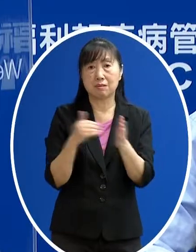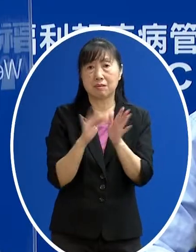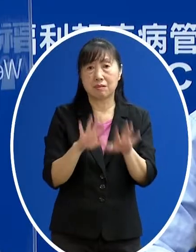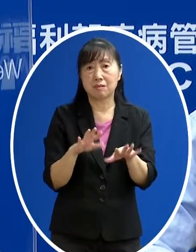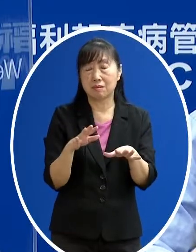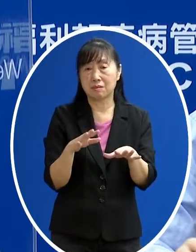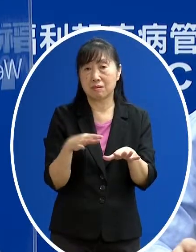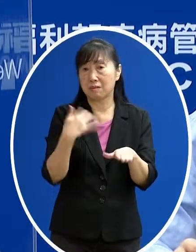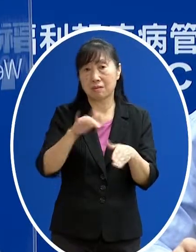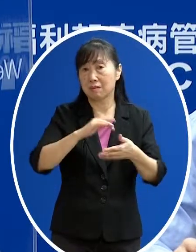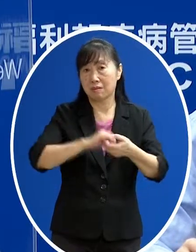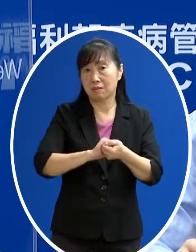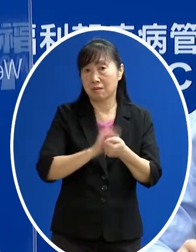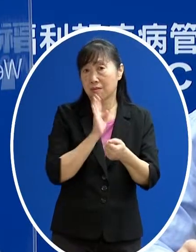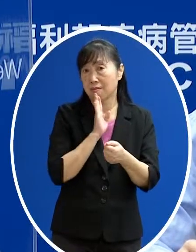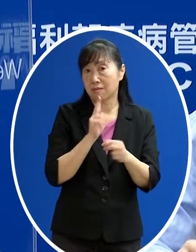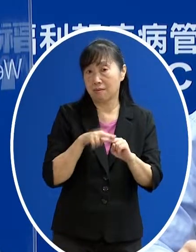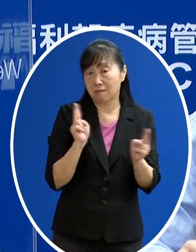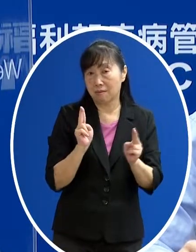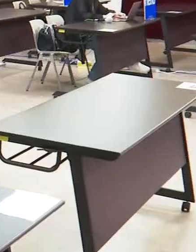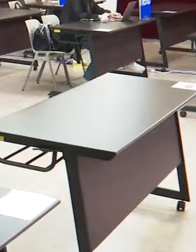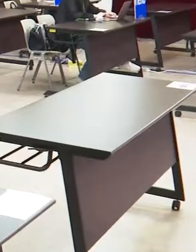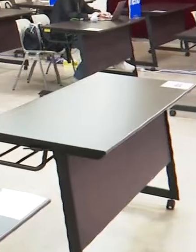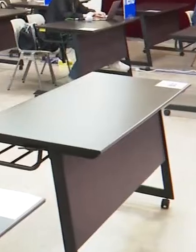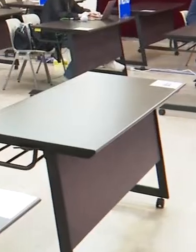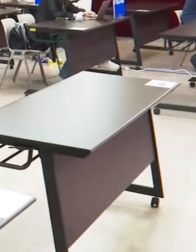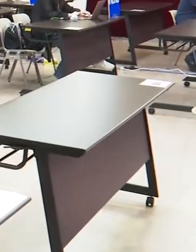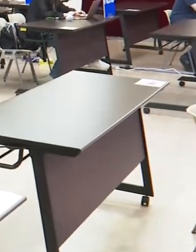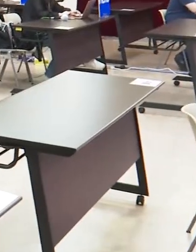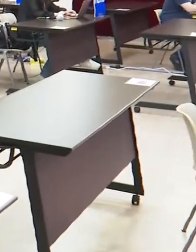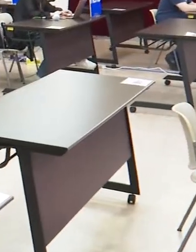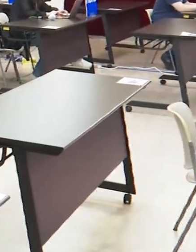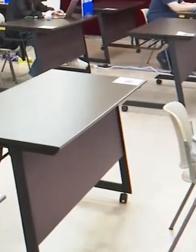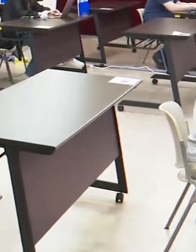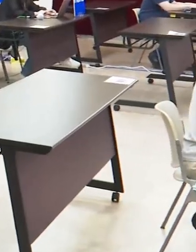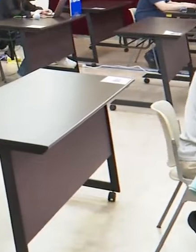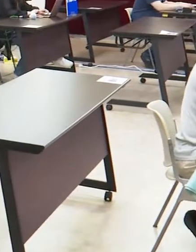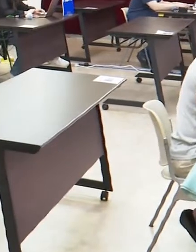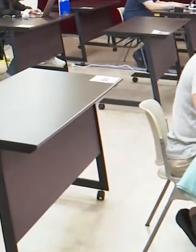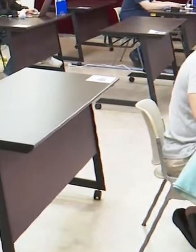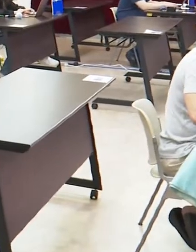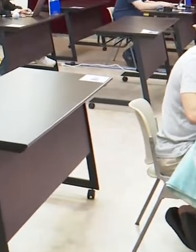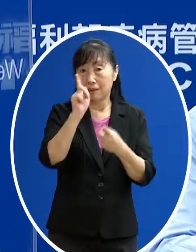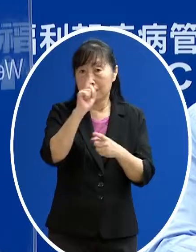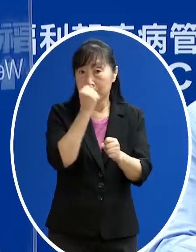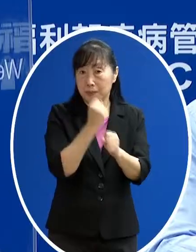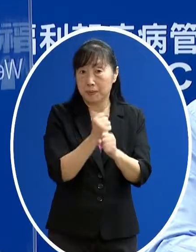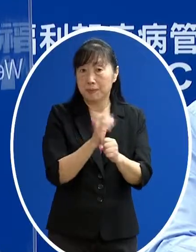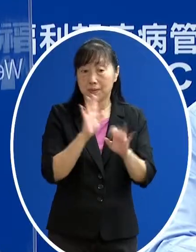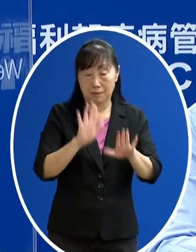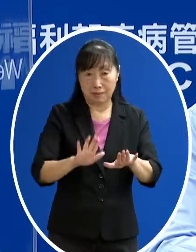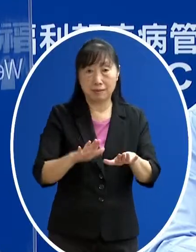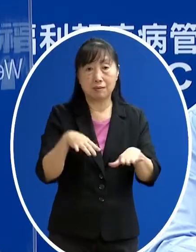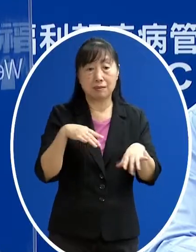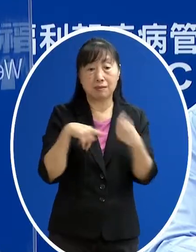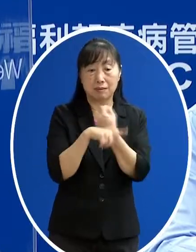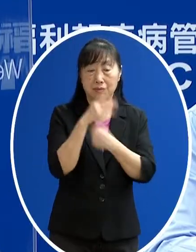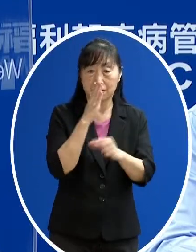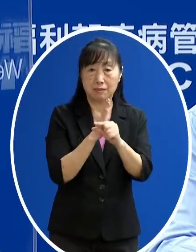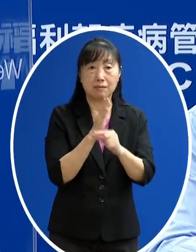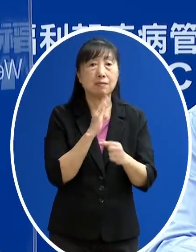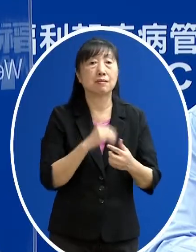还没有决定说要解封这个哈，那相关的一些作为该怎么做？那目前确实是在研究